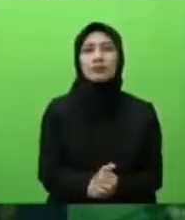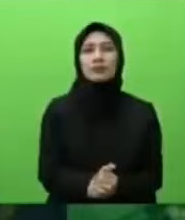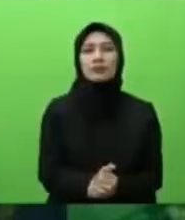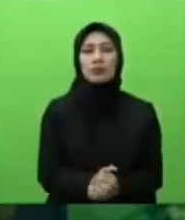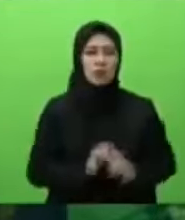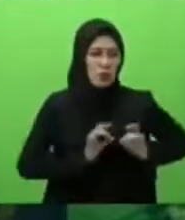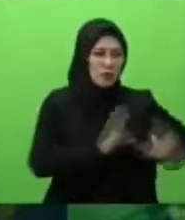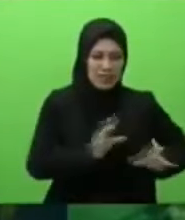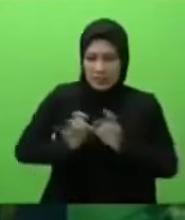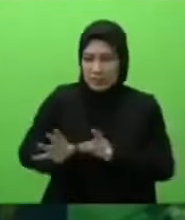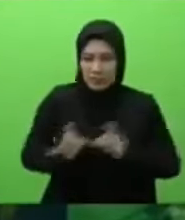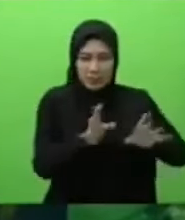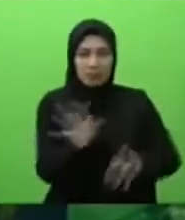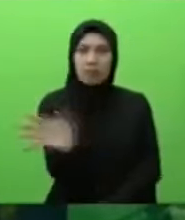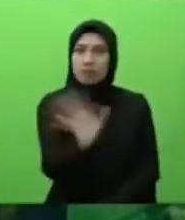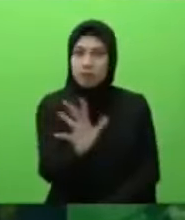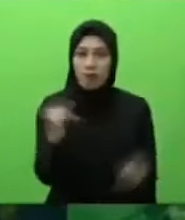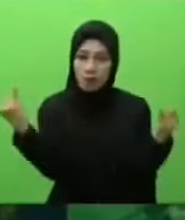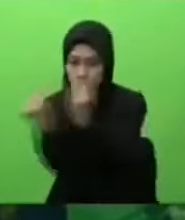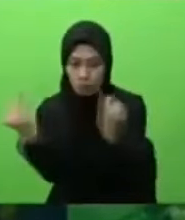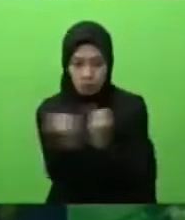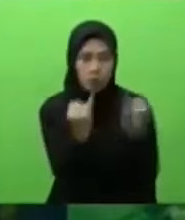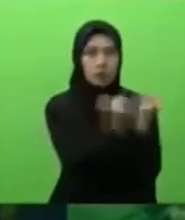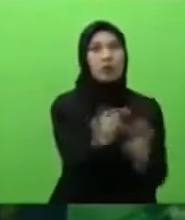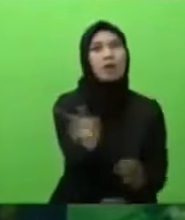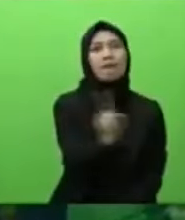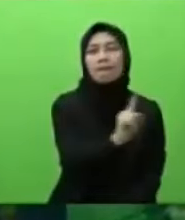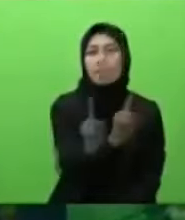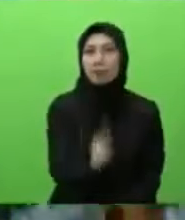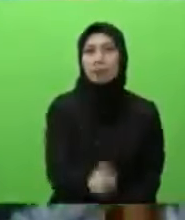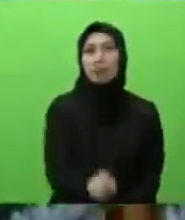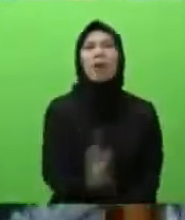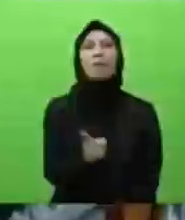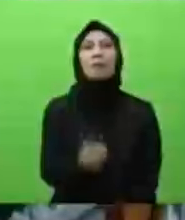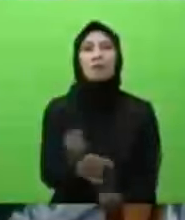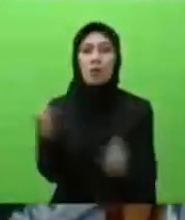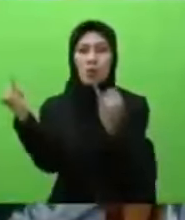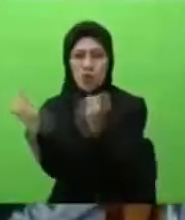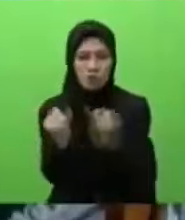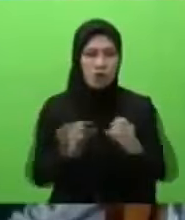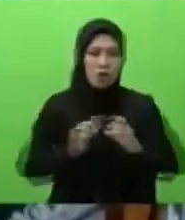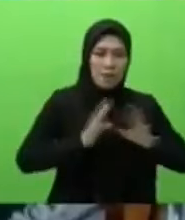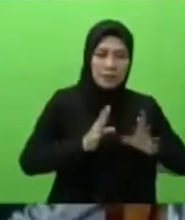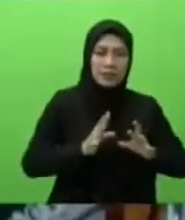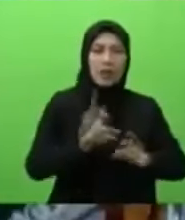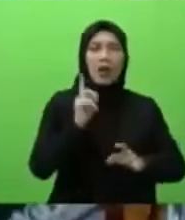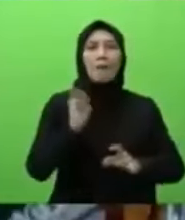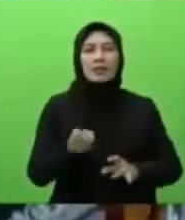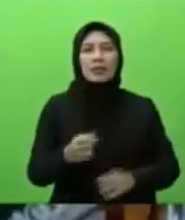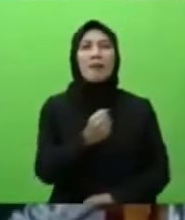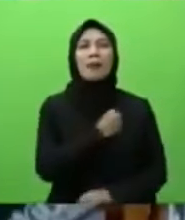membenci dan memusuhi yang membawa pada perpecahan bangsa dan merugikan masa